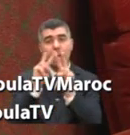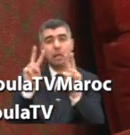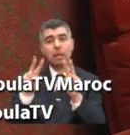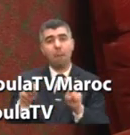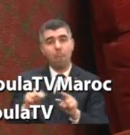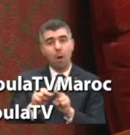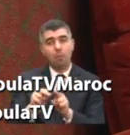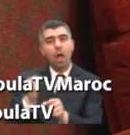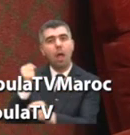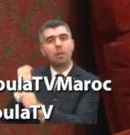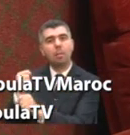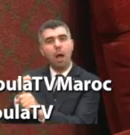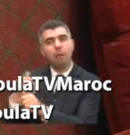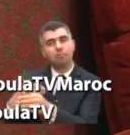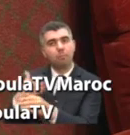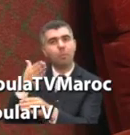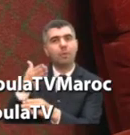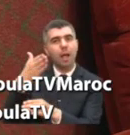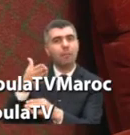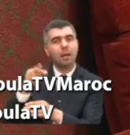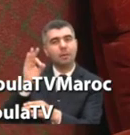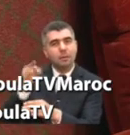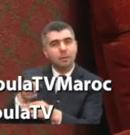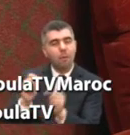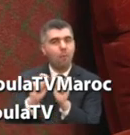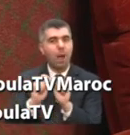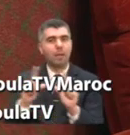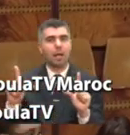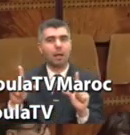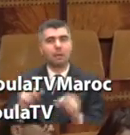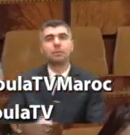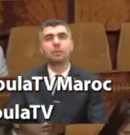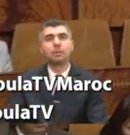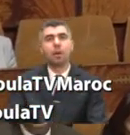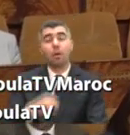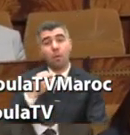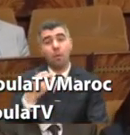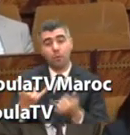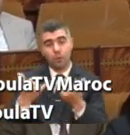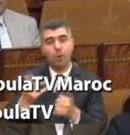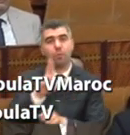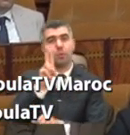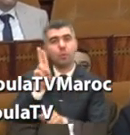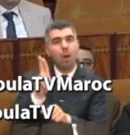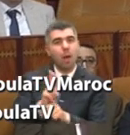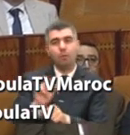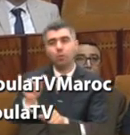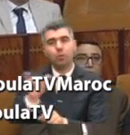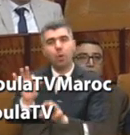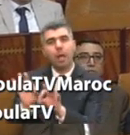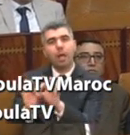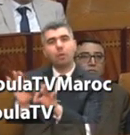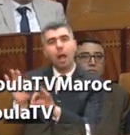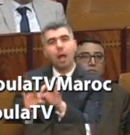مستقلاً بذاته ووسيلة للانخراط في مسار مهني حقيقي. وعليه نسائلكم السيد الوزير على الإجراءات